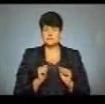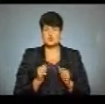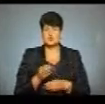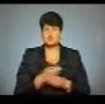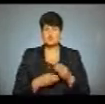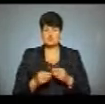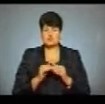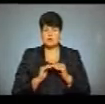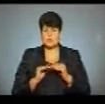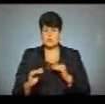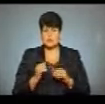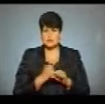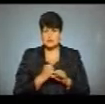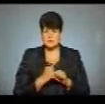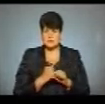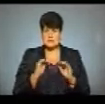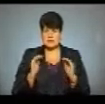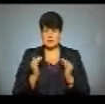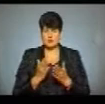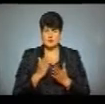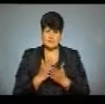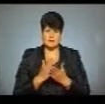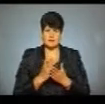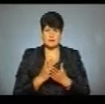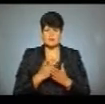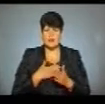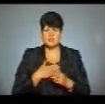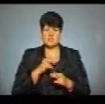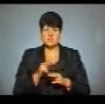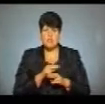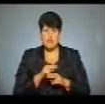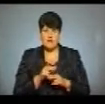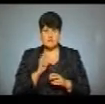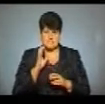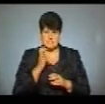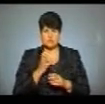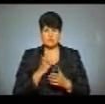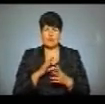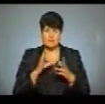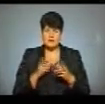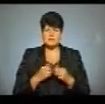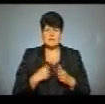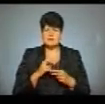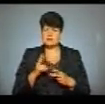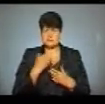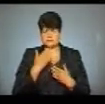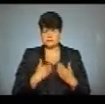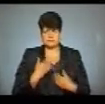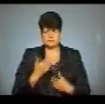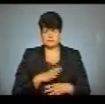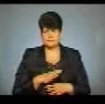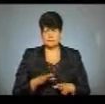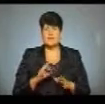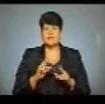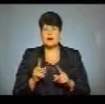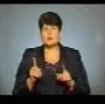штучне покриття зроблено стадіону. Тут деякі є наші такі зауваження серйозні. В принципі, нас і ніхто не питав, як і що,